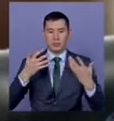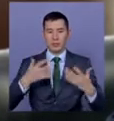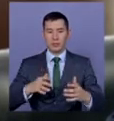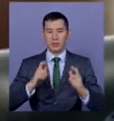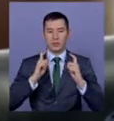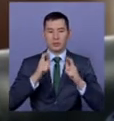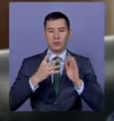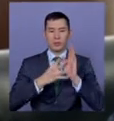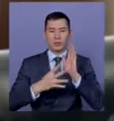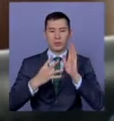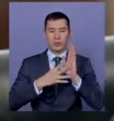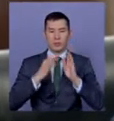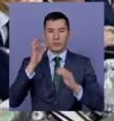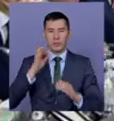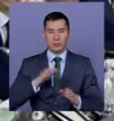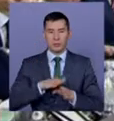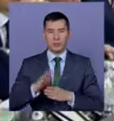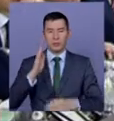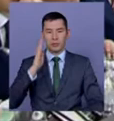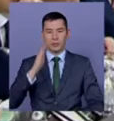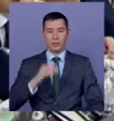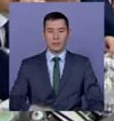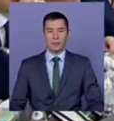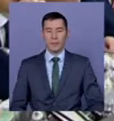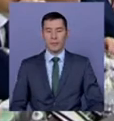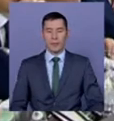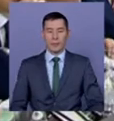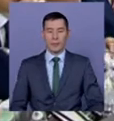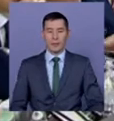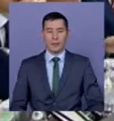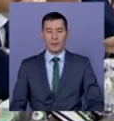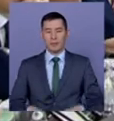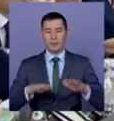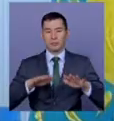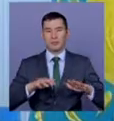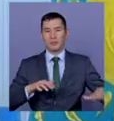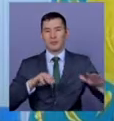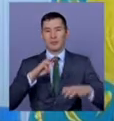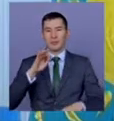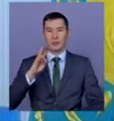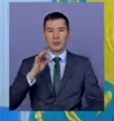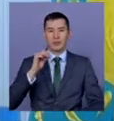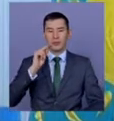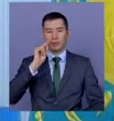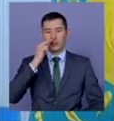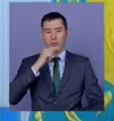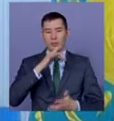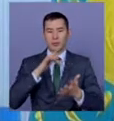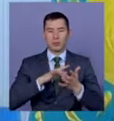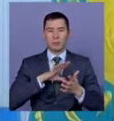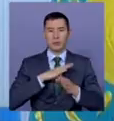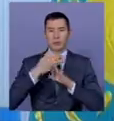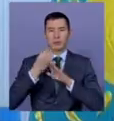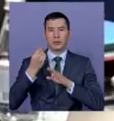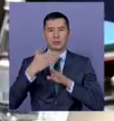бойынша 99%-ға жетеміз деп ойлаймын. Ал аймақтар бойынша Түркістан облысы мен Шымкент қалалары бөлінген қаржыны